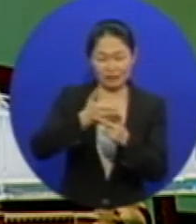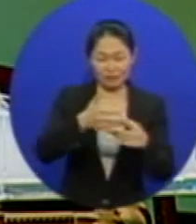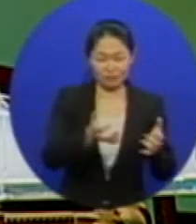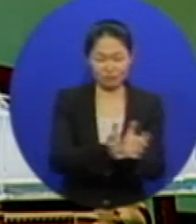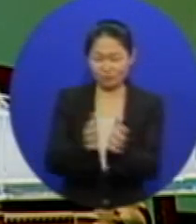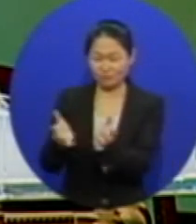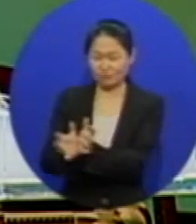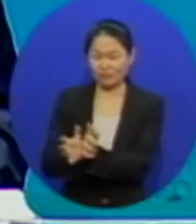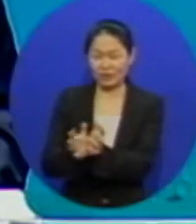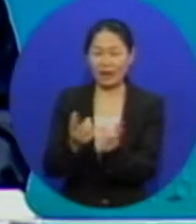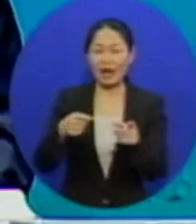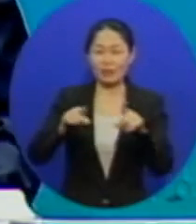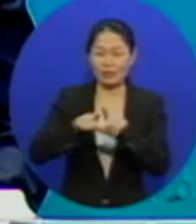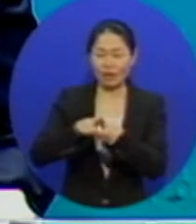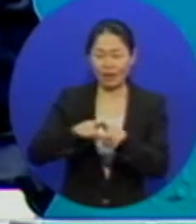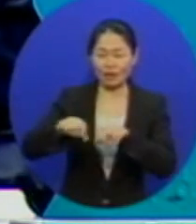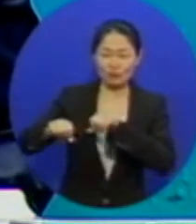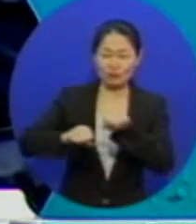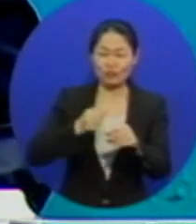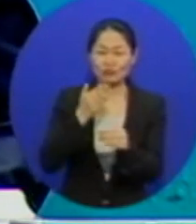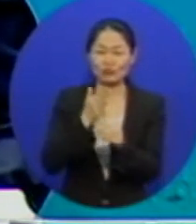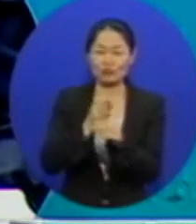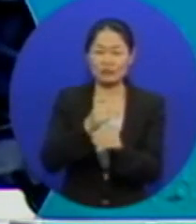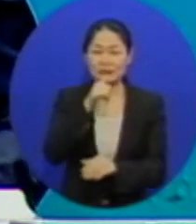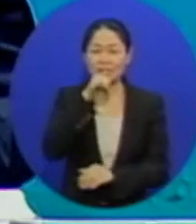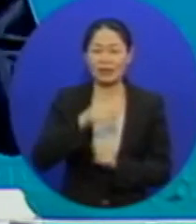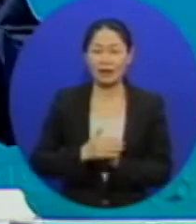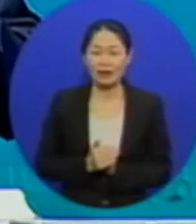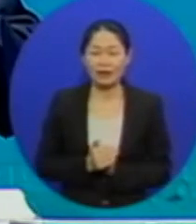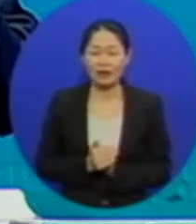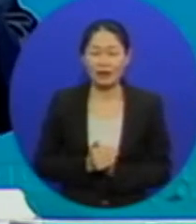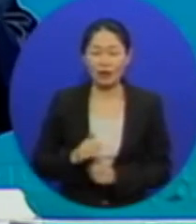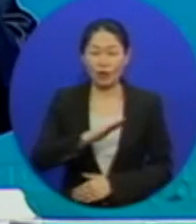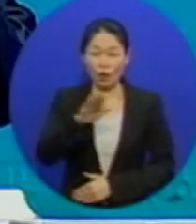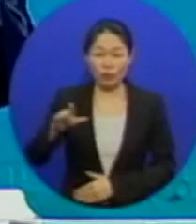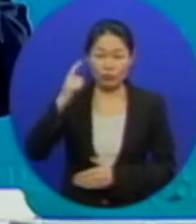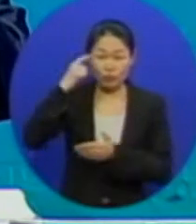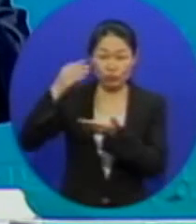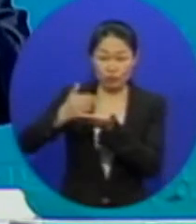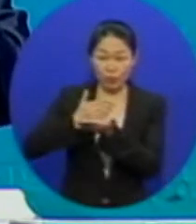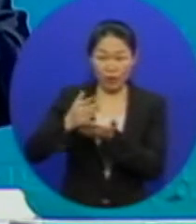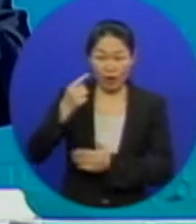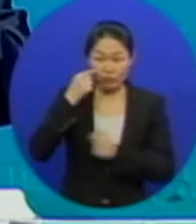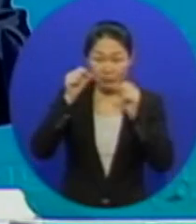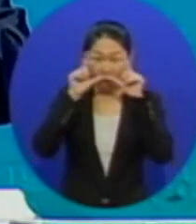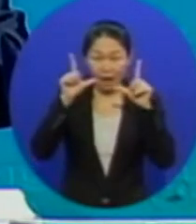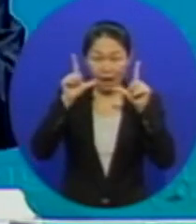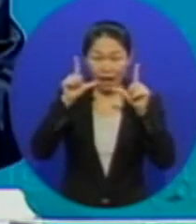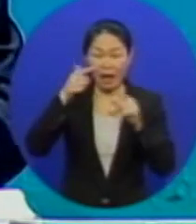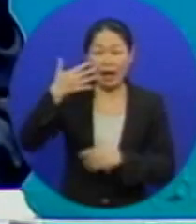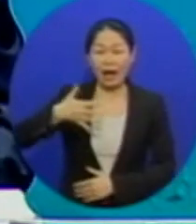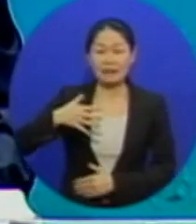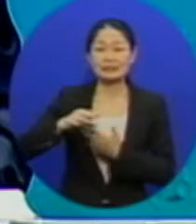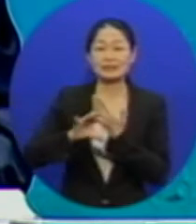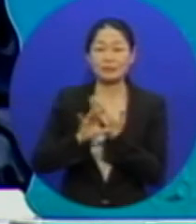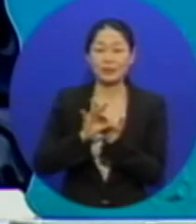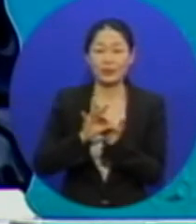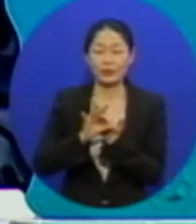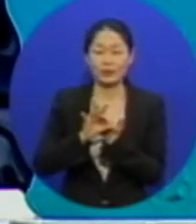있어요 여러분들 아 이 부품들이 눈이 뜨이지 않으면 그러면